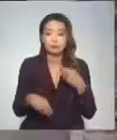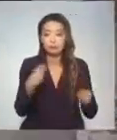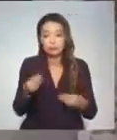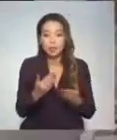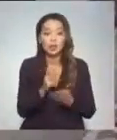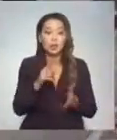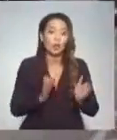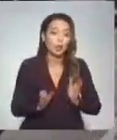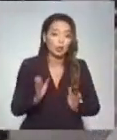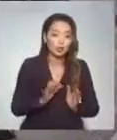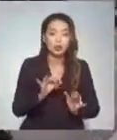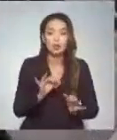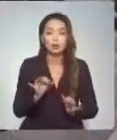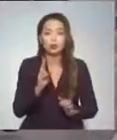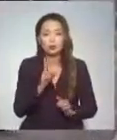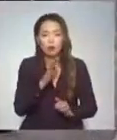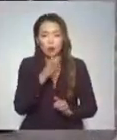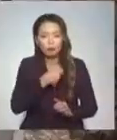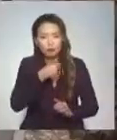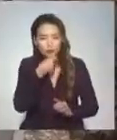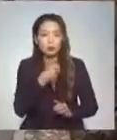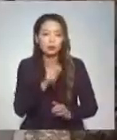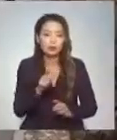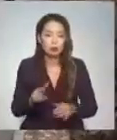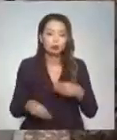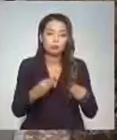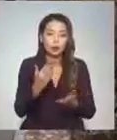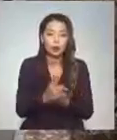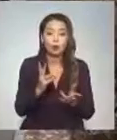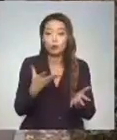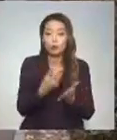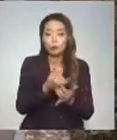студенттерге де, жұмыссыз жүрген жастарға да беріле береді. Ал оны төлей алмаған